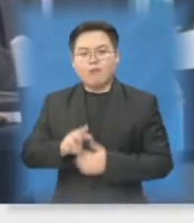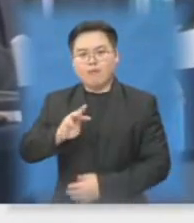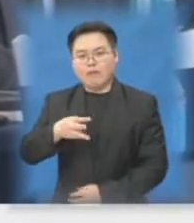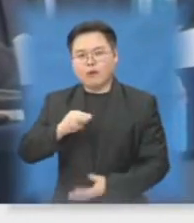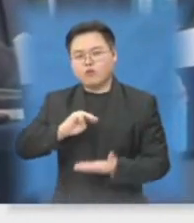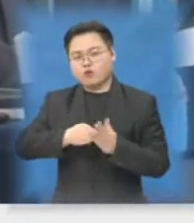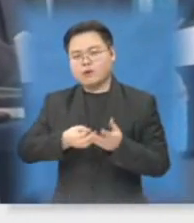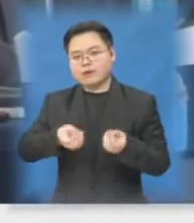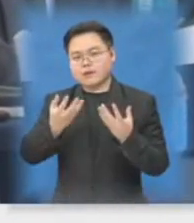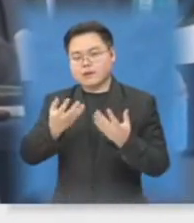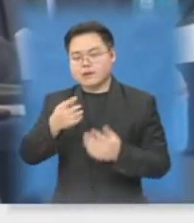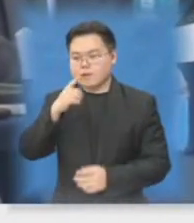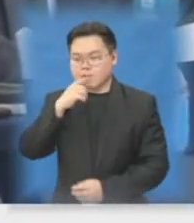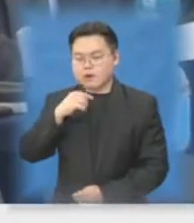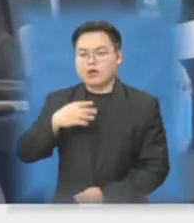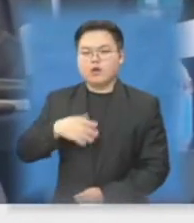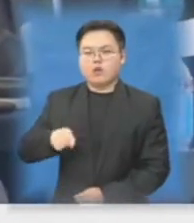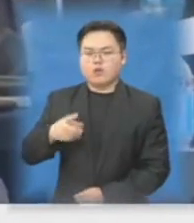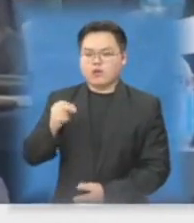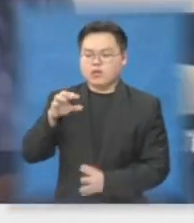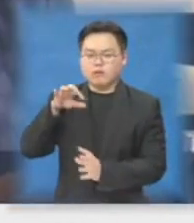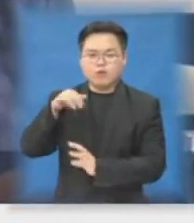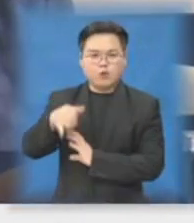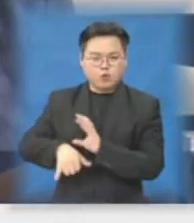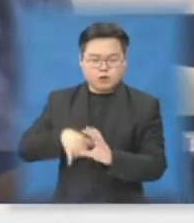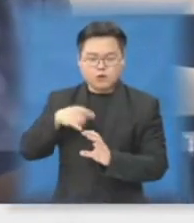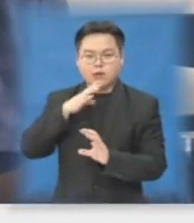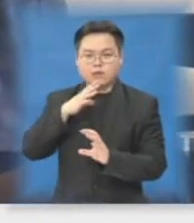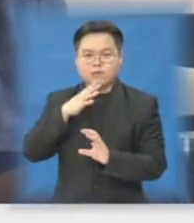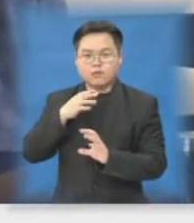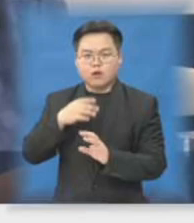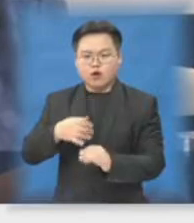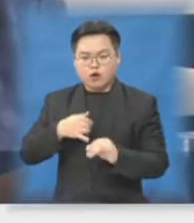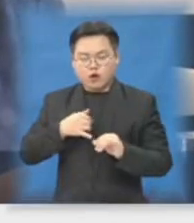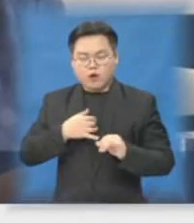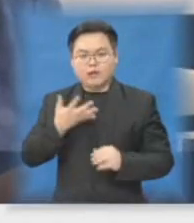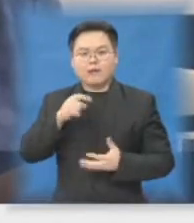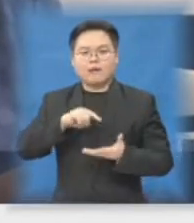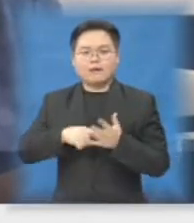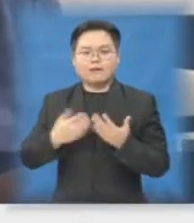За энэ бол үндэстэн дамсан гэмт хэргийн хохирлын хэмжээнээс ойролцоогоор 5 дахин их тоо юм аа.